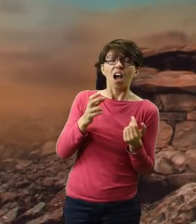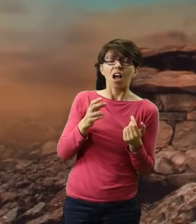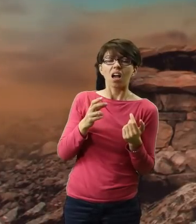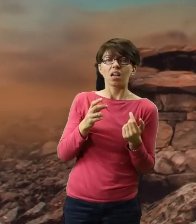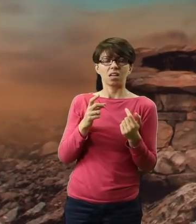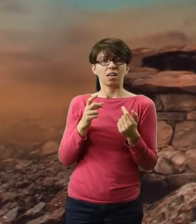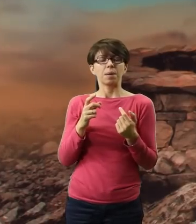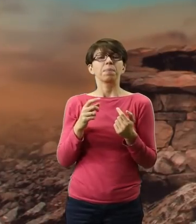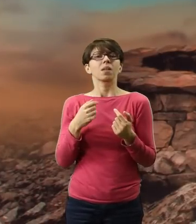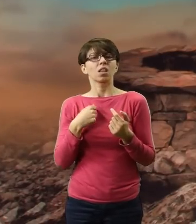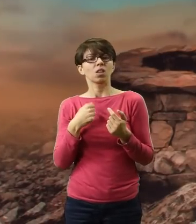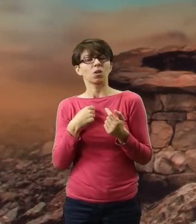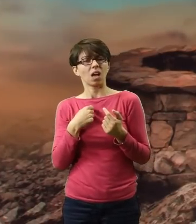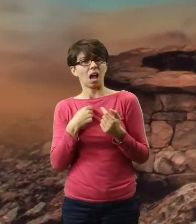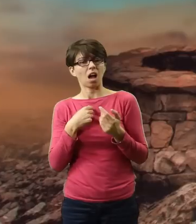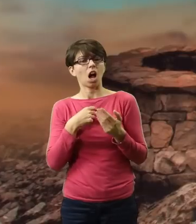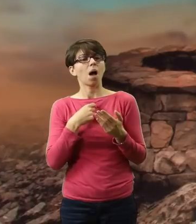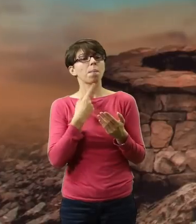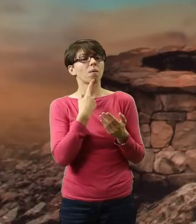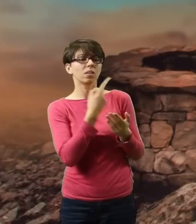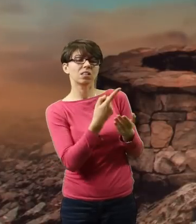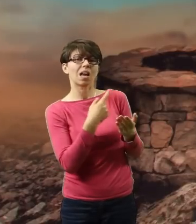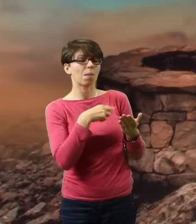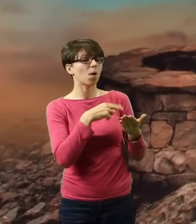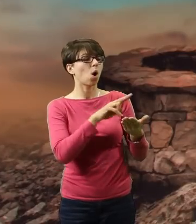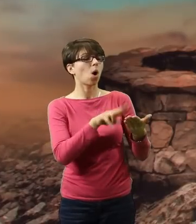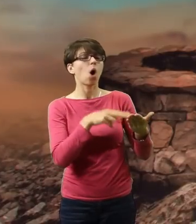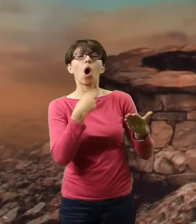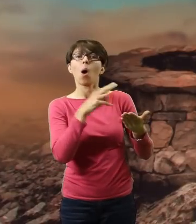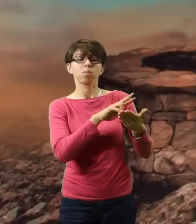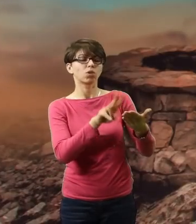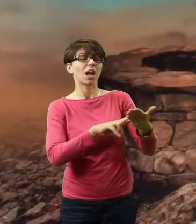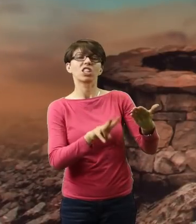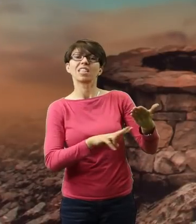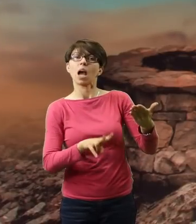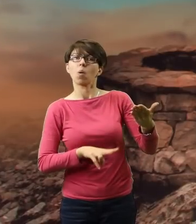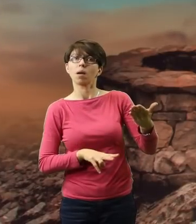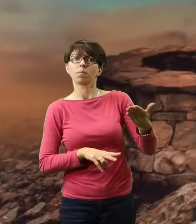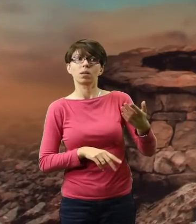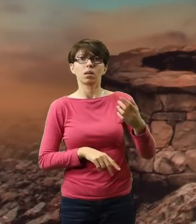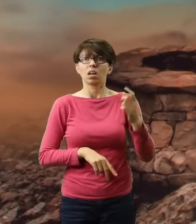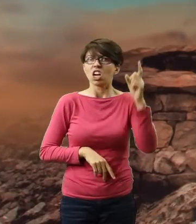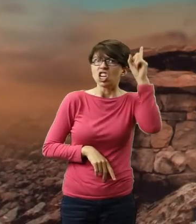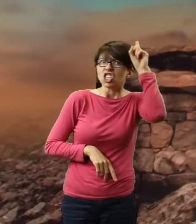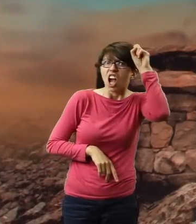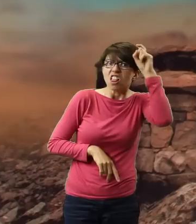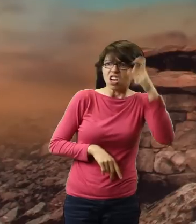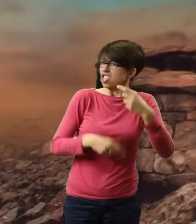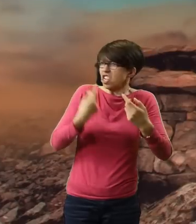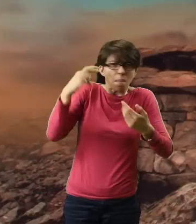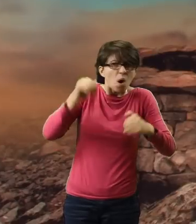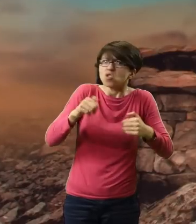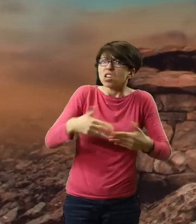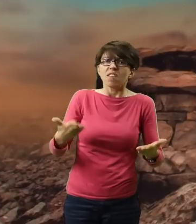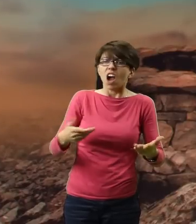gdzie następuje właśnie wyznanie wiary to w imieniu tej kobiety ja odczytałem To co ona podpisała a zły duch zaczął krzyczeć